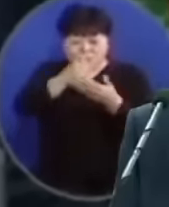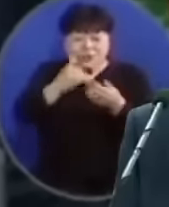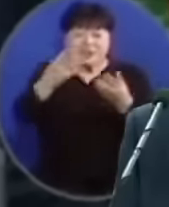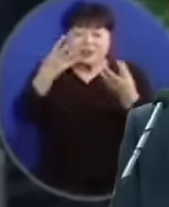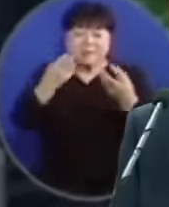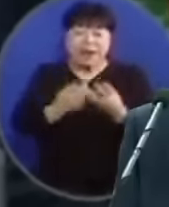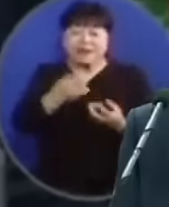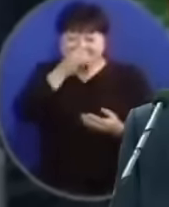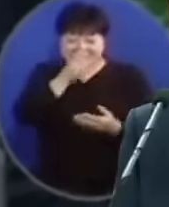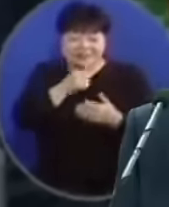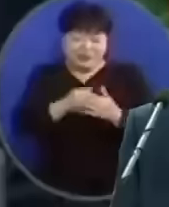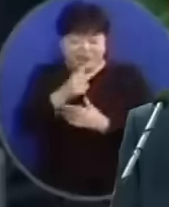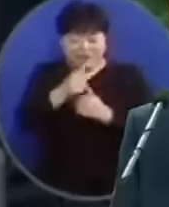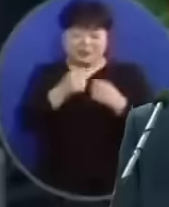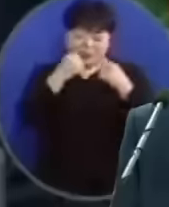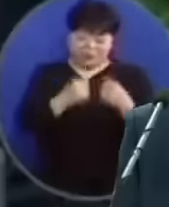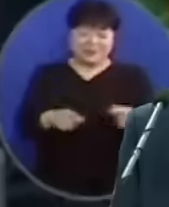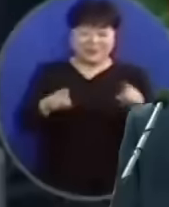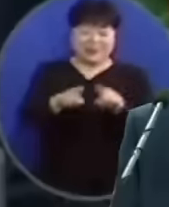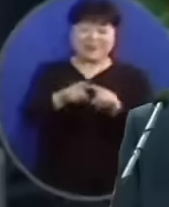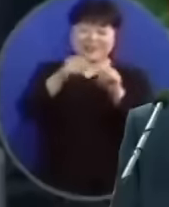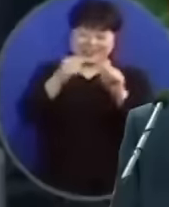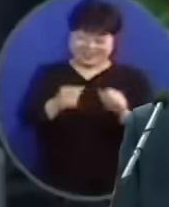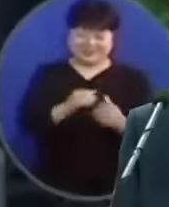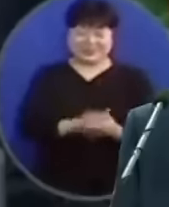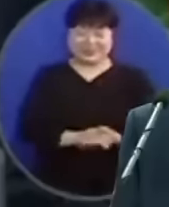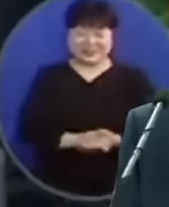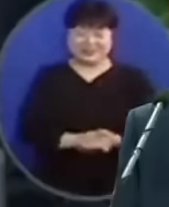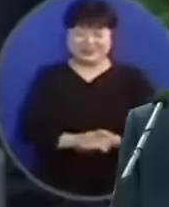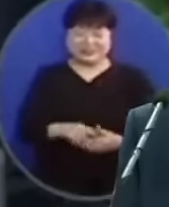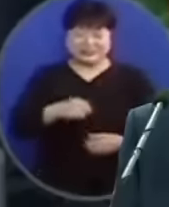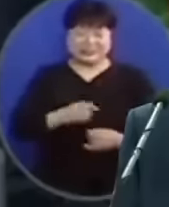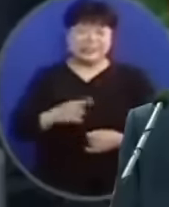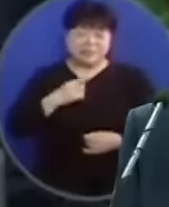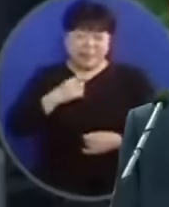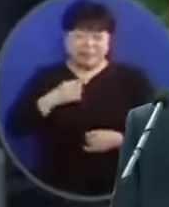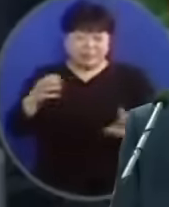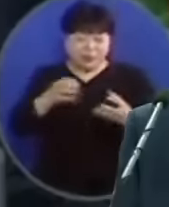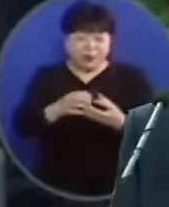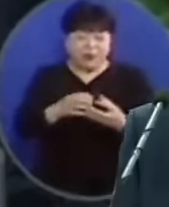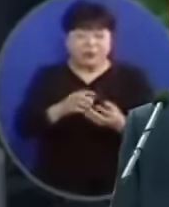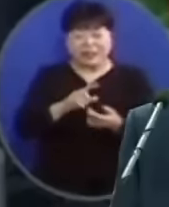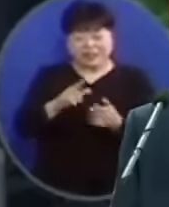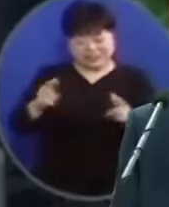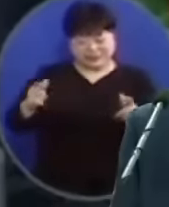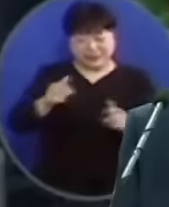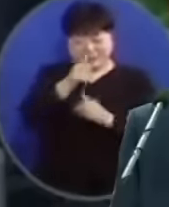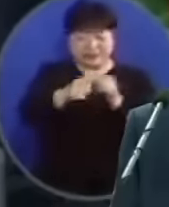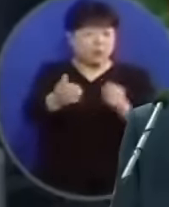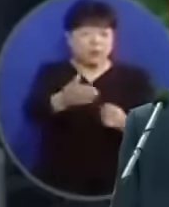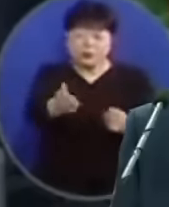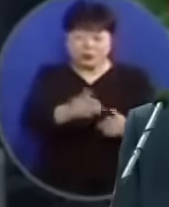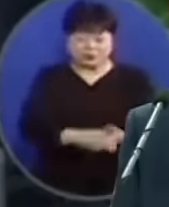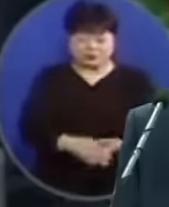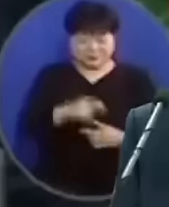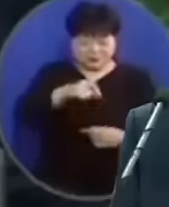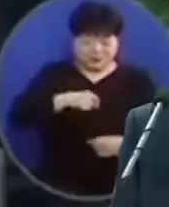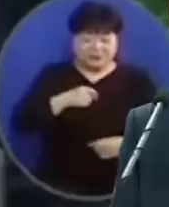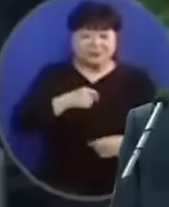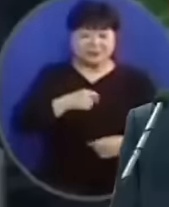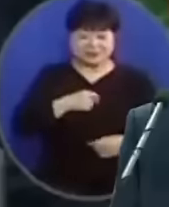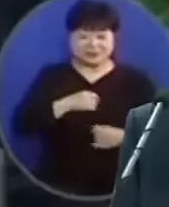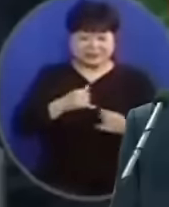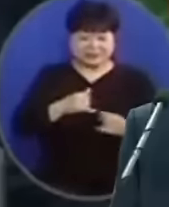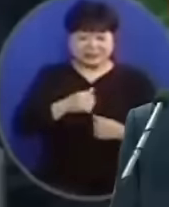너무 많기 때문에 하나님과 계신 것입니다. 우리 교회는 의인들만 모인 곳입니다. 하나님 안 계십니다. 의인은 하나님 필요